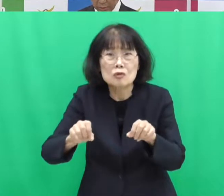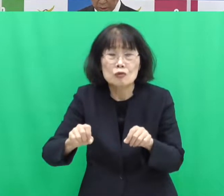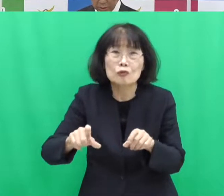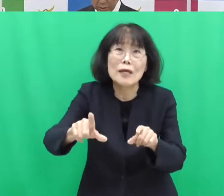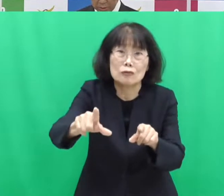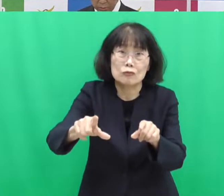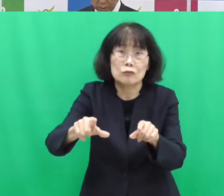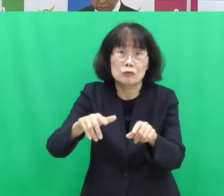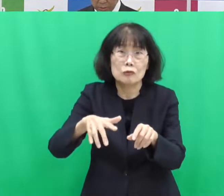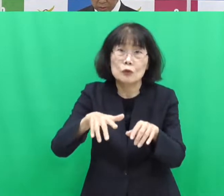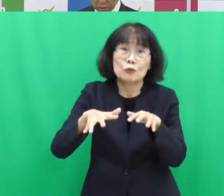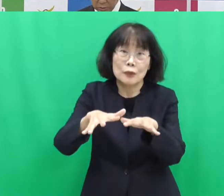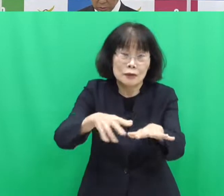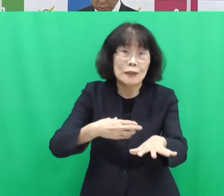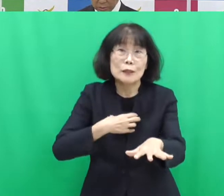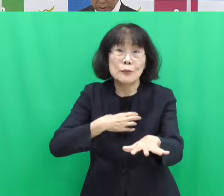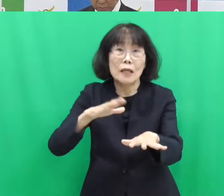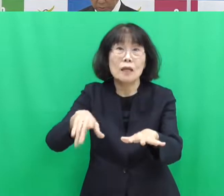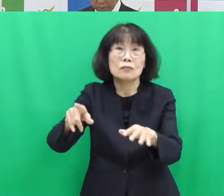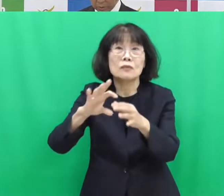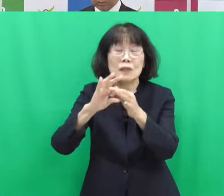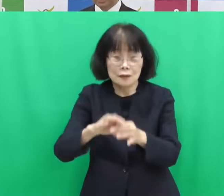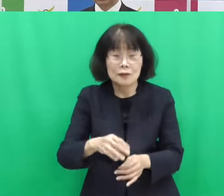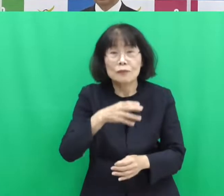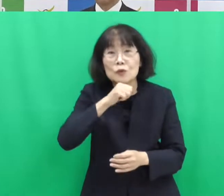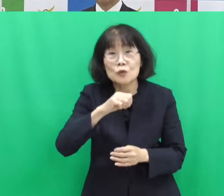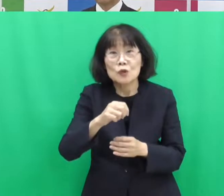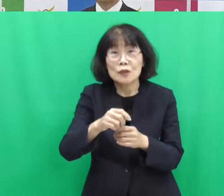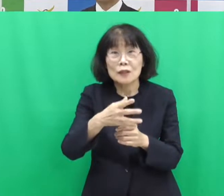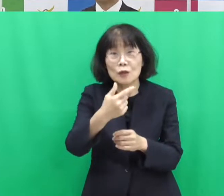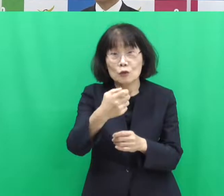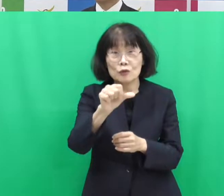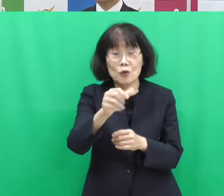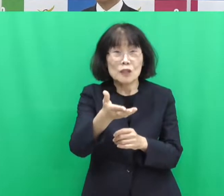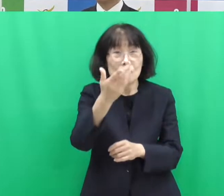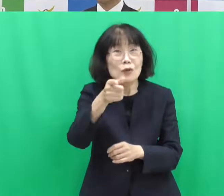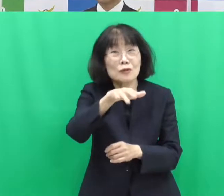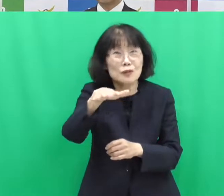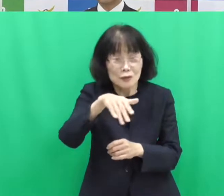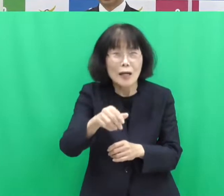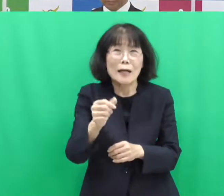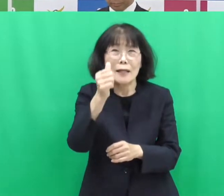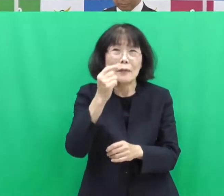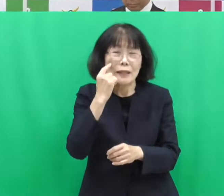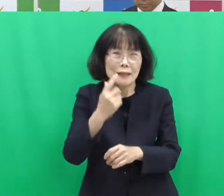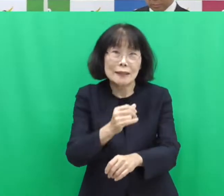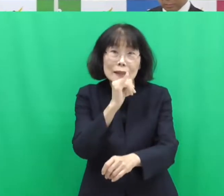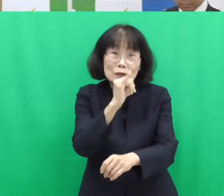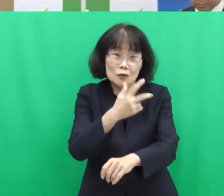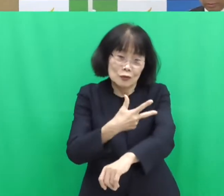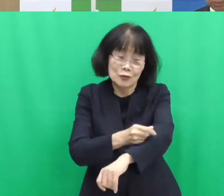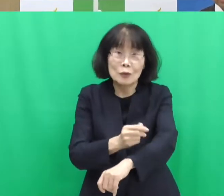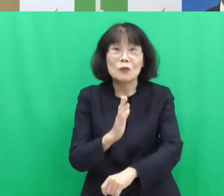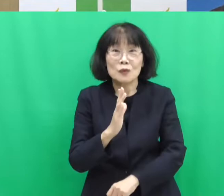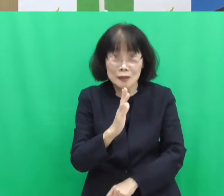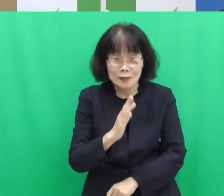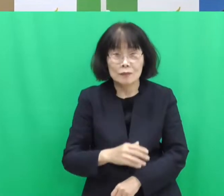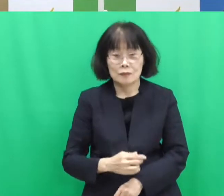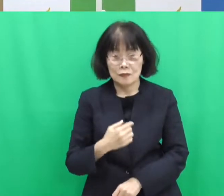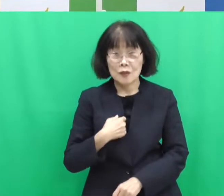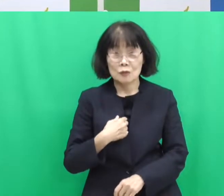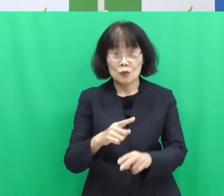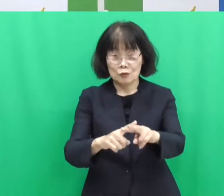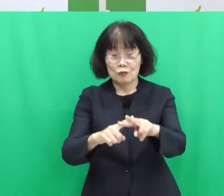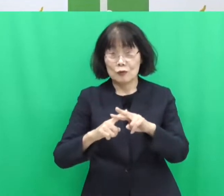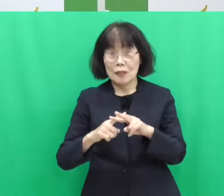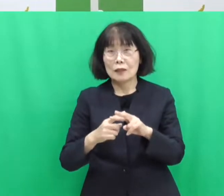の方などはインフルエンザワクチンの早期接種もご検討いただきたいと思います。私からは以上でございます。私も接種券を